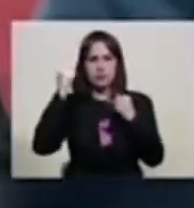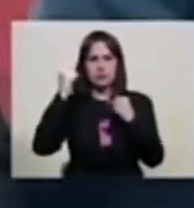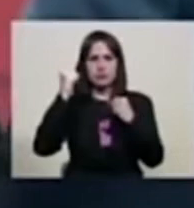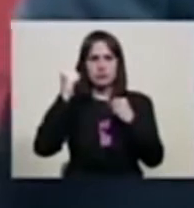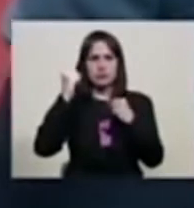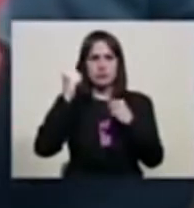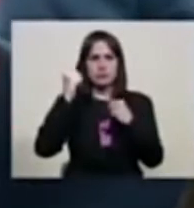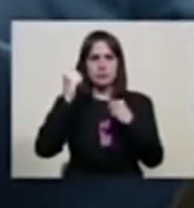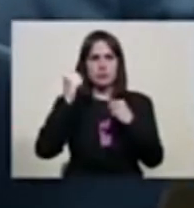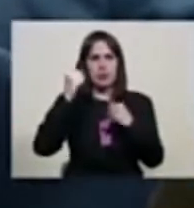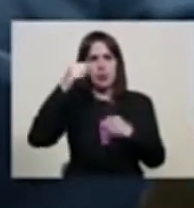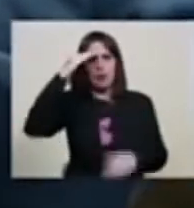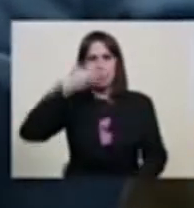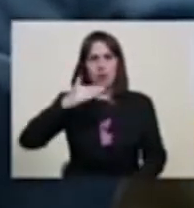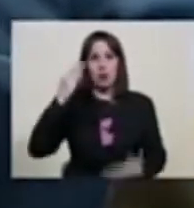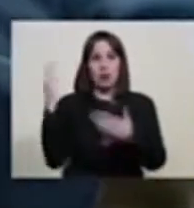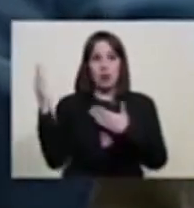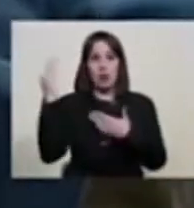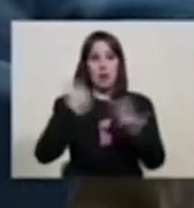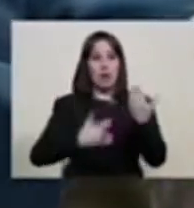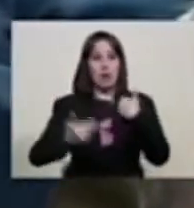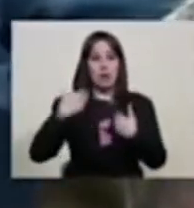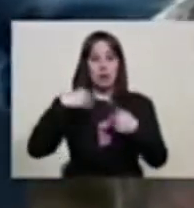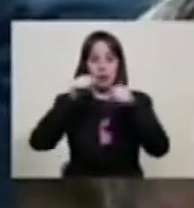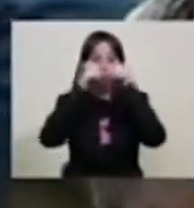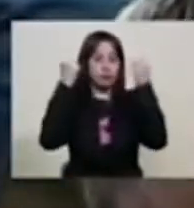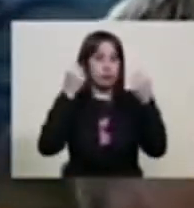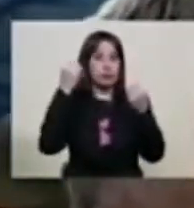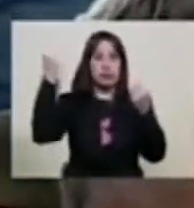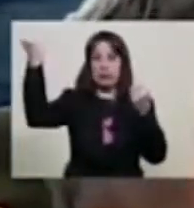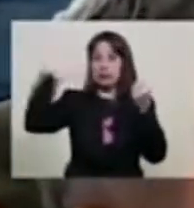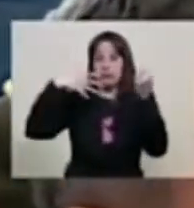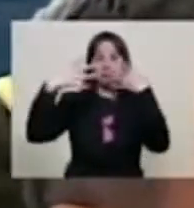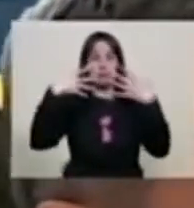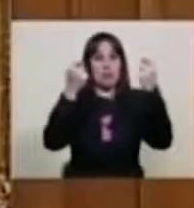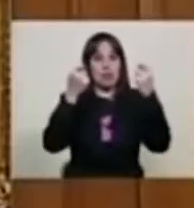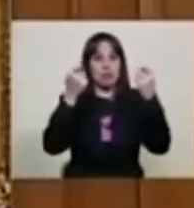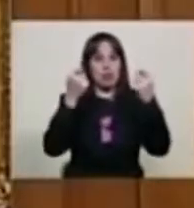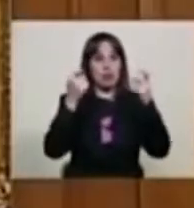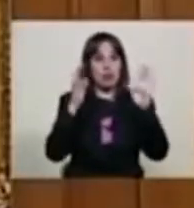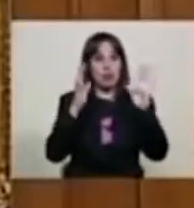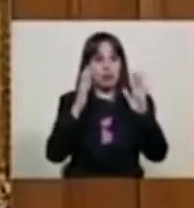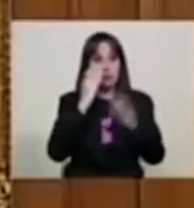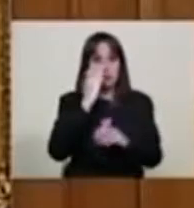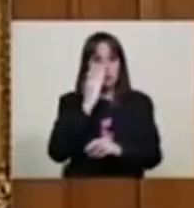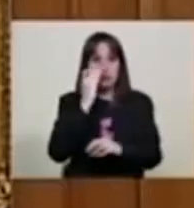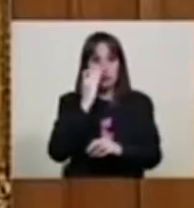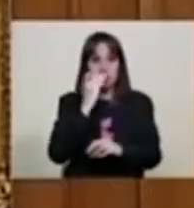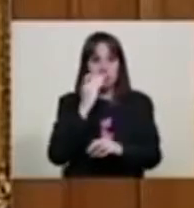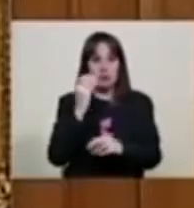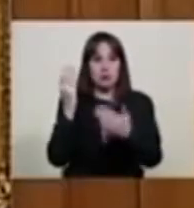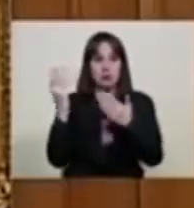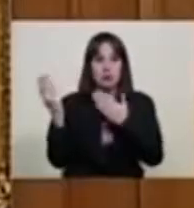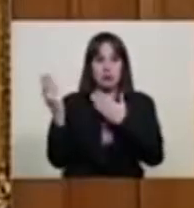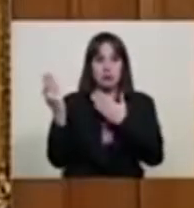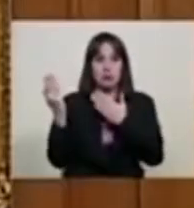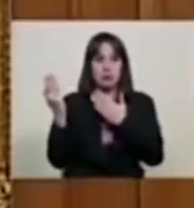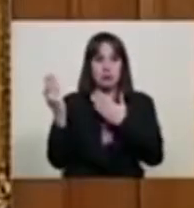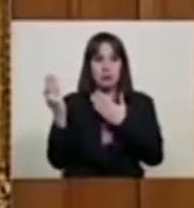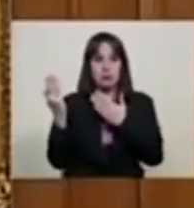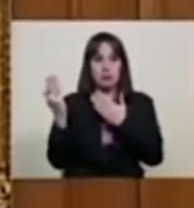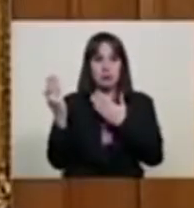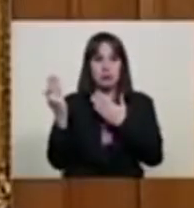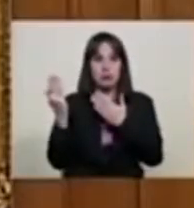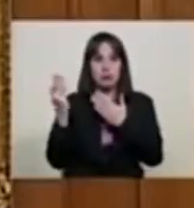sous la barre des 1 billion $ d'ici la fin de l'année ou au début de 2019. Nous entrons dans une période très cruciale pour le marché du